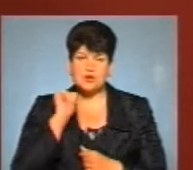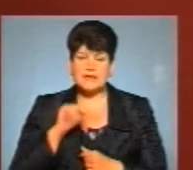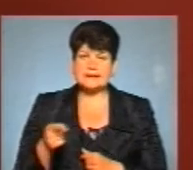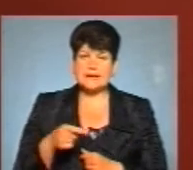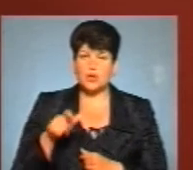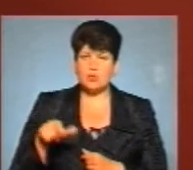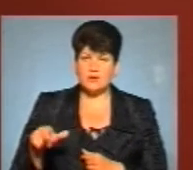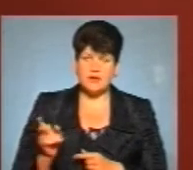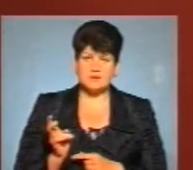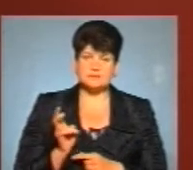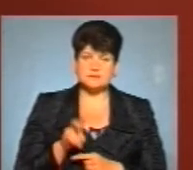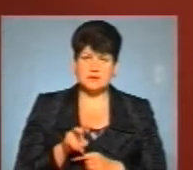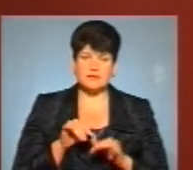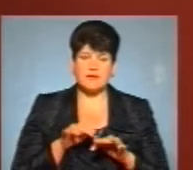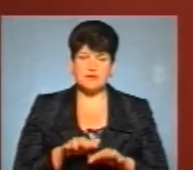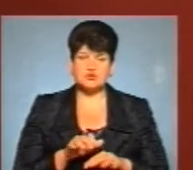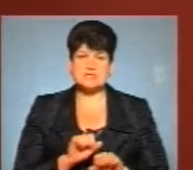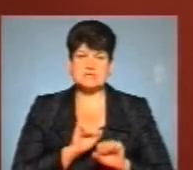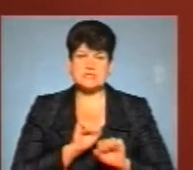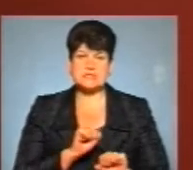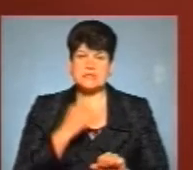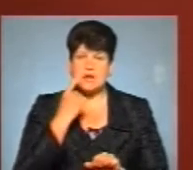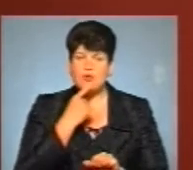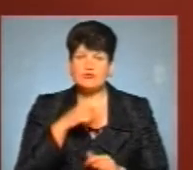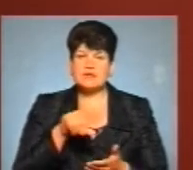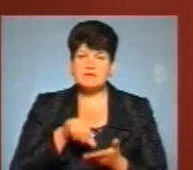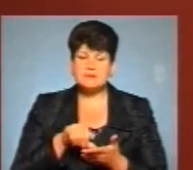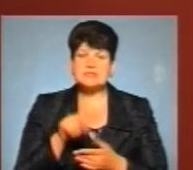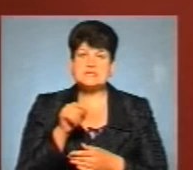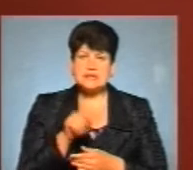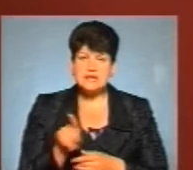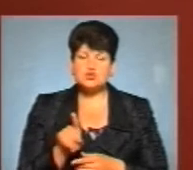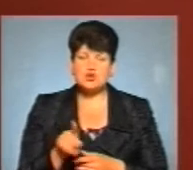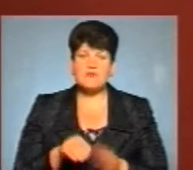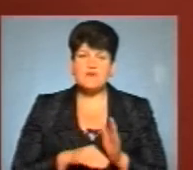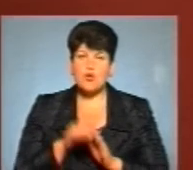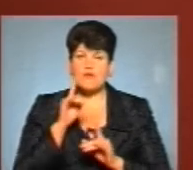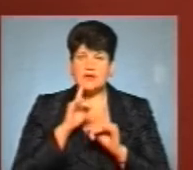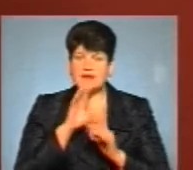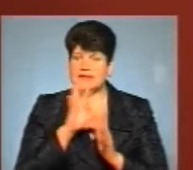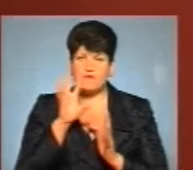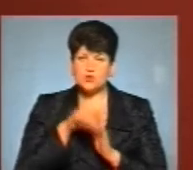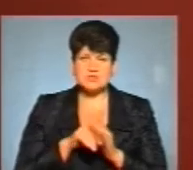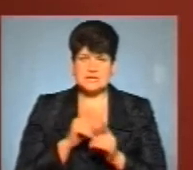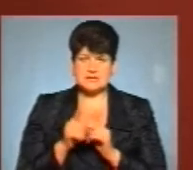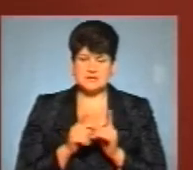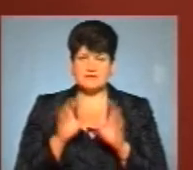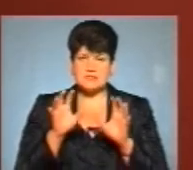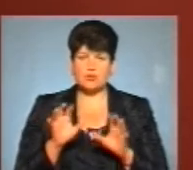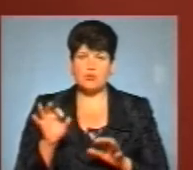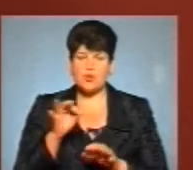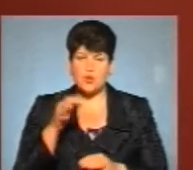вийшли на акцію «Захисти мову». Вони виступили за те, щоб Верховна Рада не вносила змін до закону про